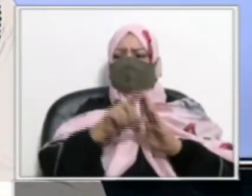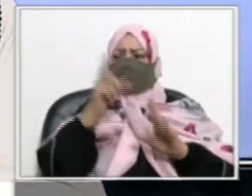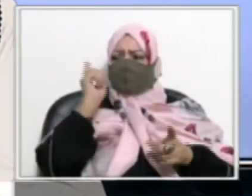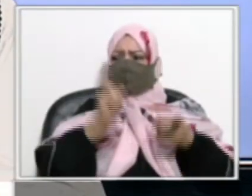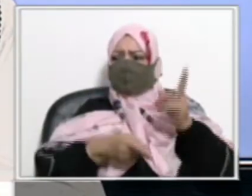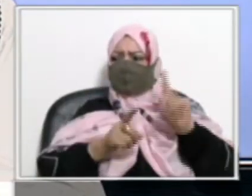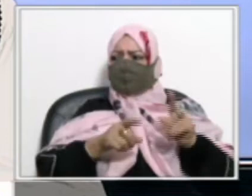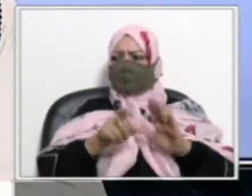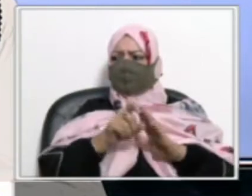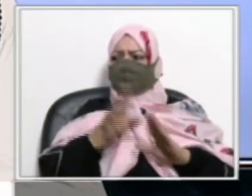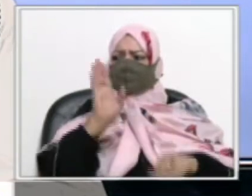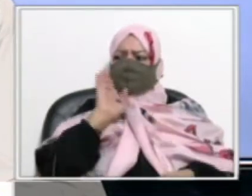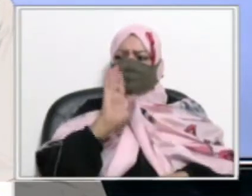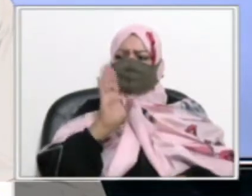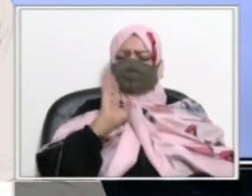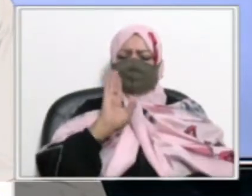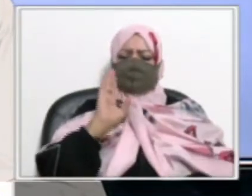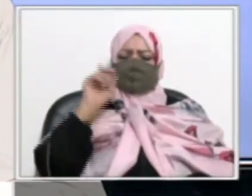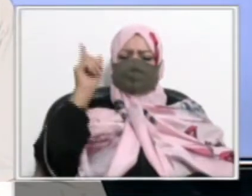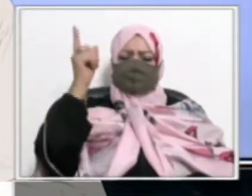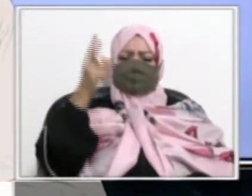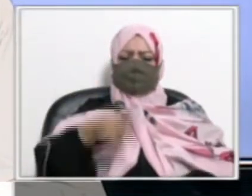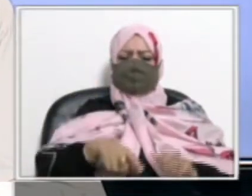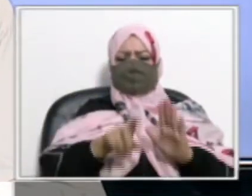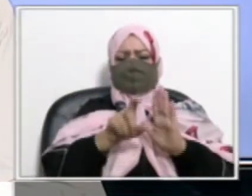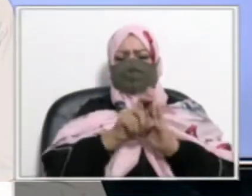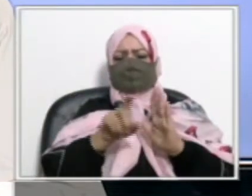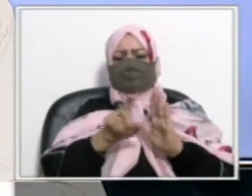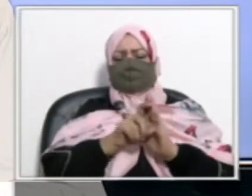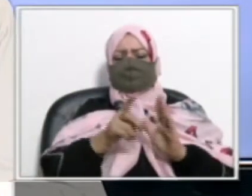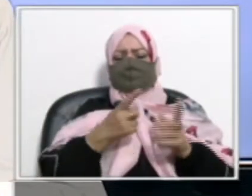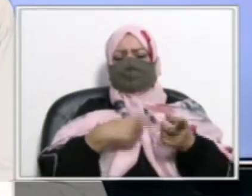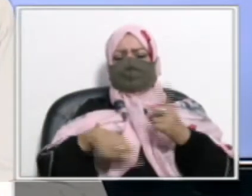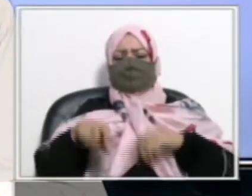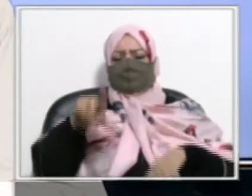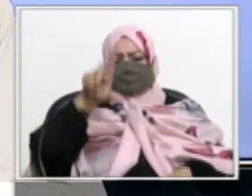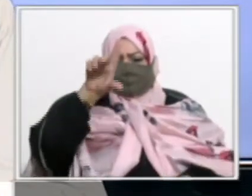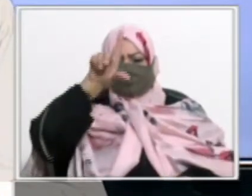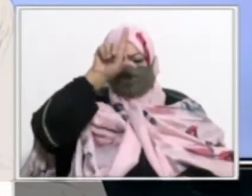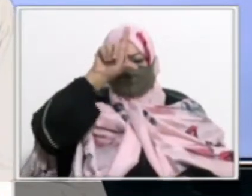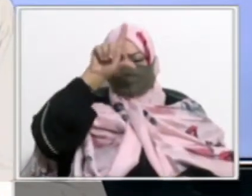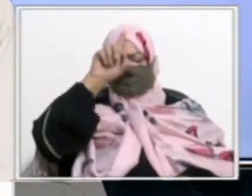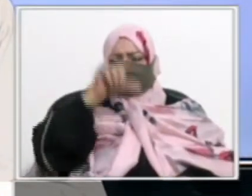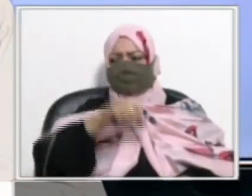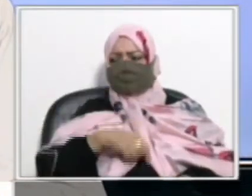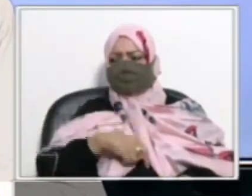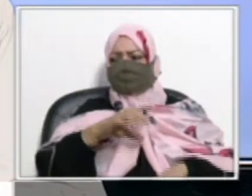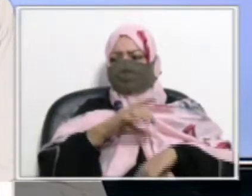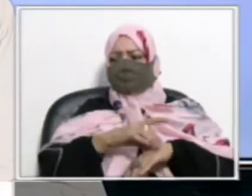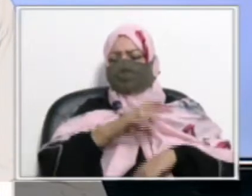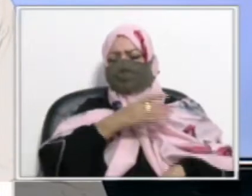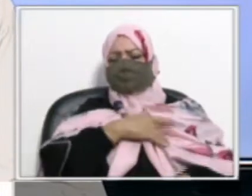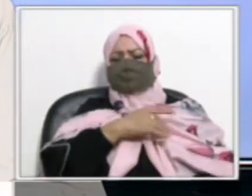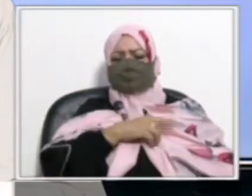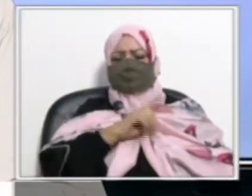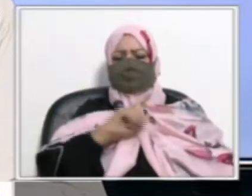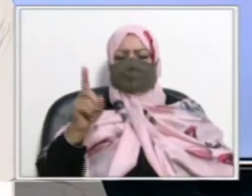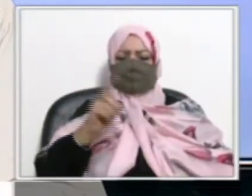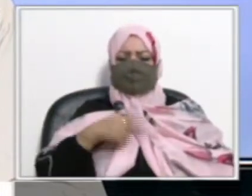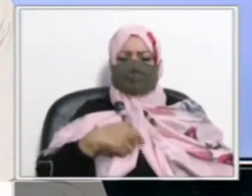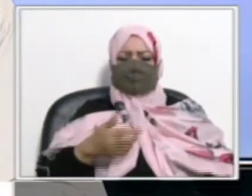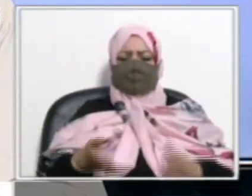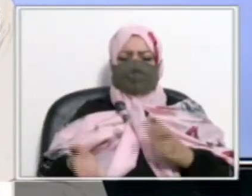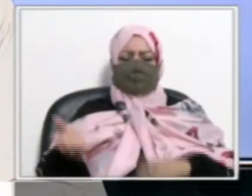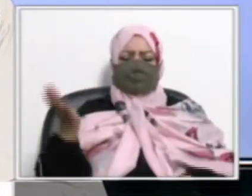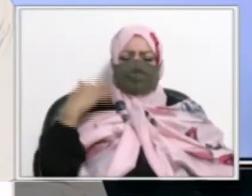تكن آمنت من قبل أو كسبت في إيمانها خيرا. ما يقولش يا شيخ أنا مؤمن بس، حتى الذي لم يكسب